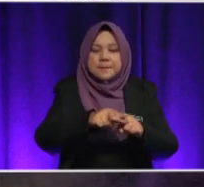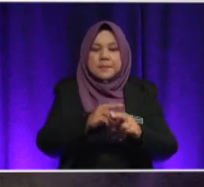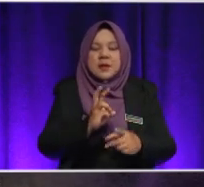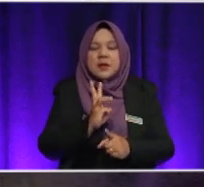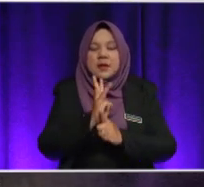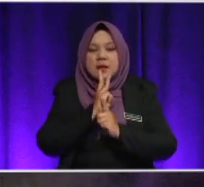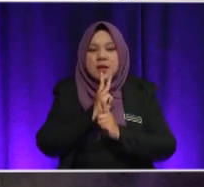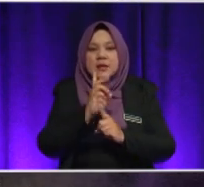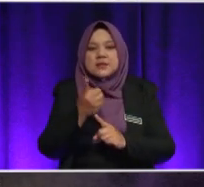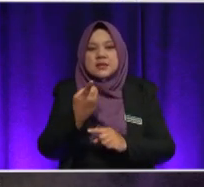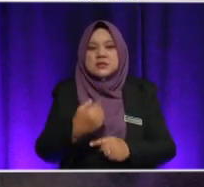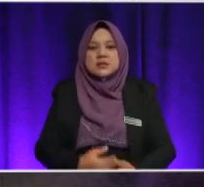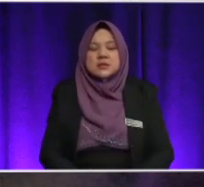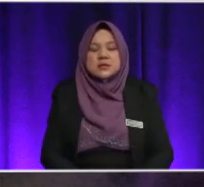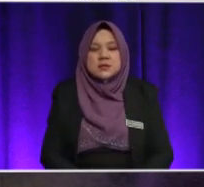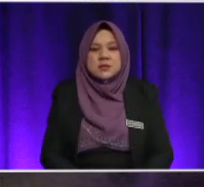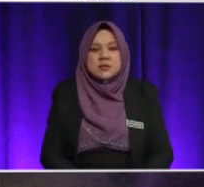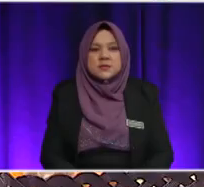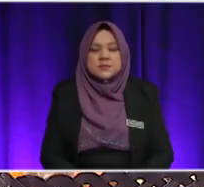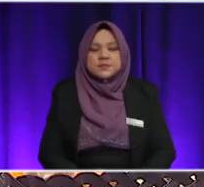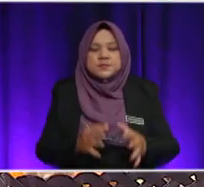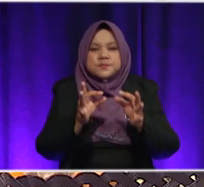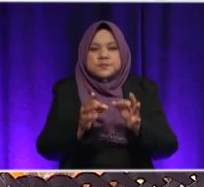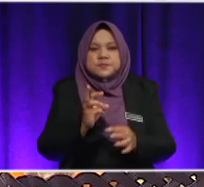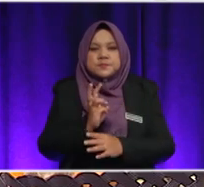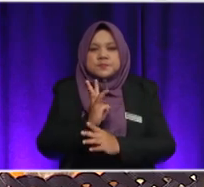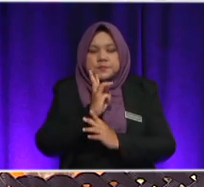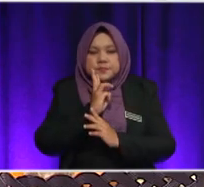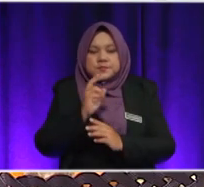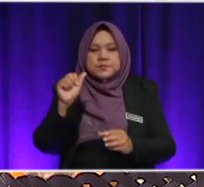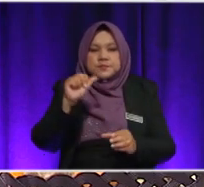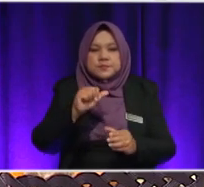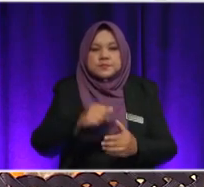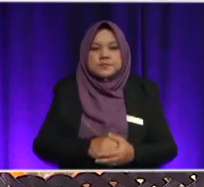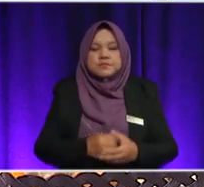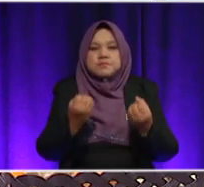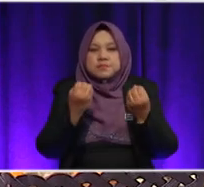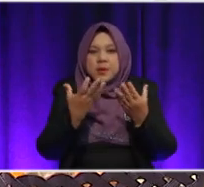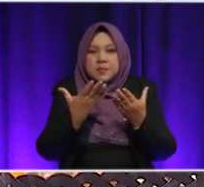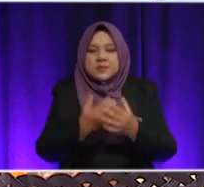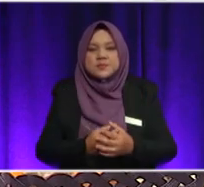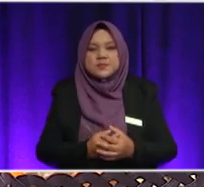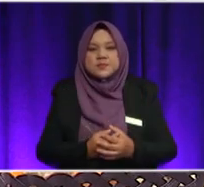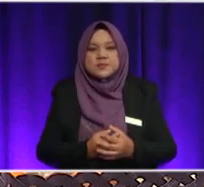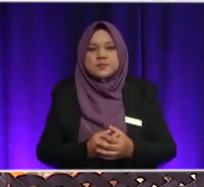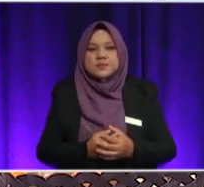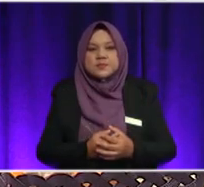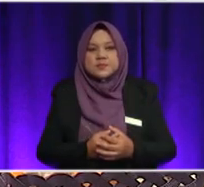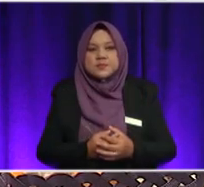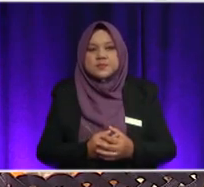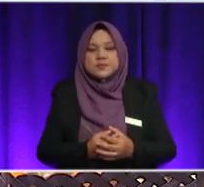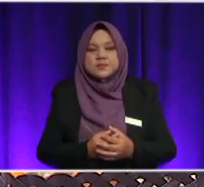Tambahkan air untuk masuk ke dalam panci asam jawa Berapa banyak hewan juga